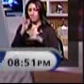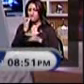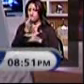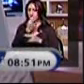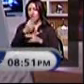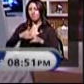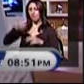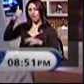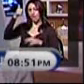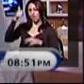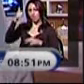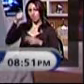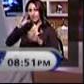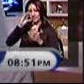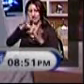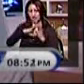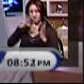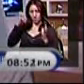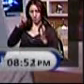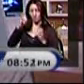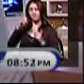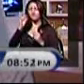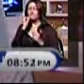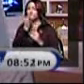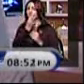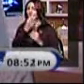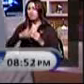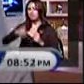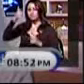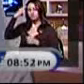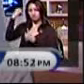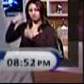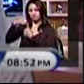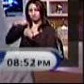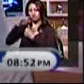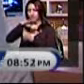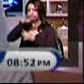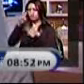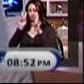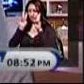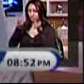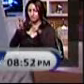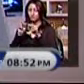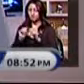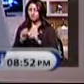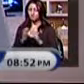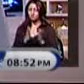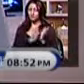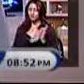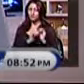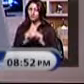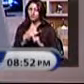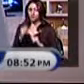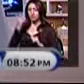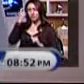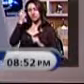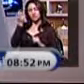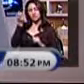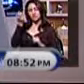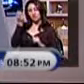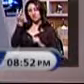طبعا جيد جدا، كان الحقيقه فيلم علامه من علامات السينما وانا فطور لذلك الحقيقه. كيف ترى المشهد الثقافي يعني